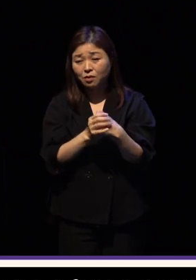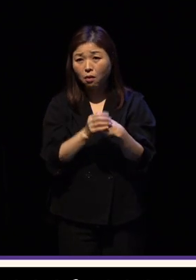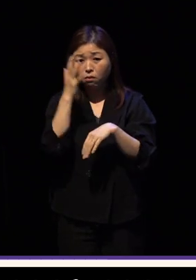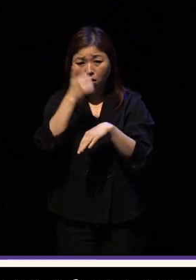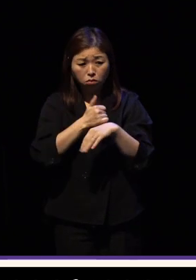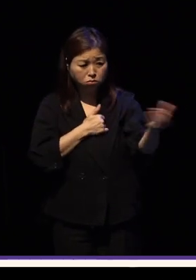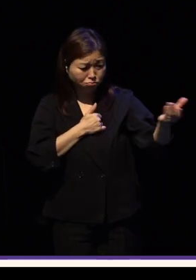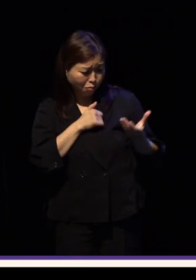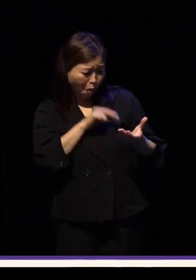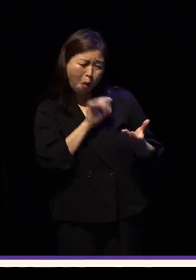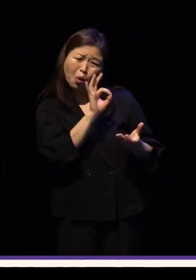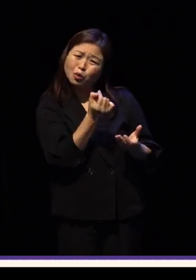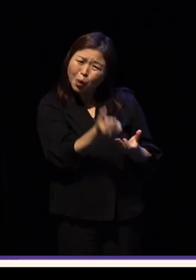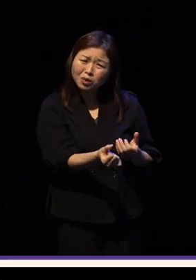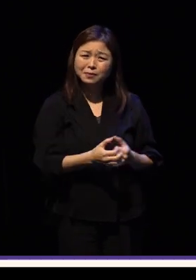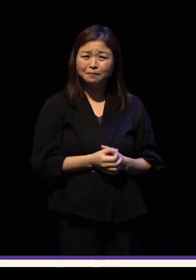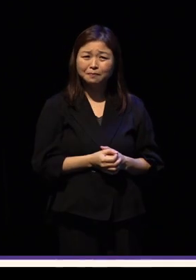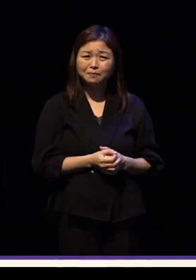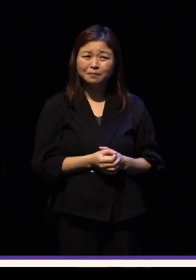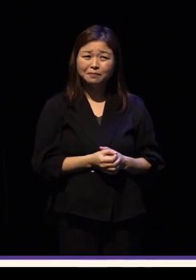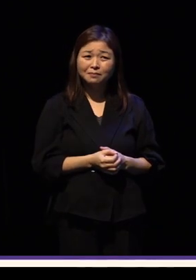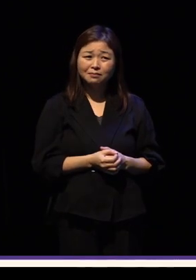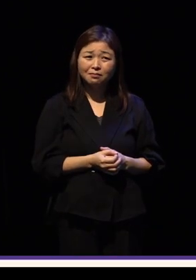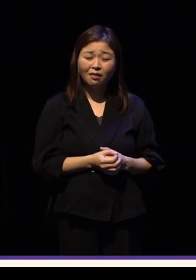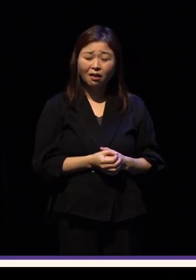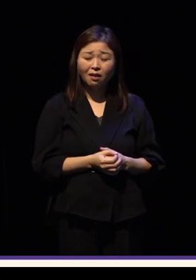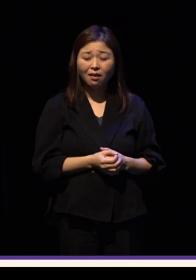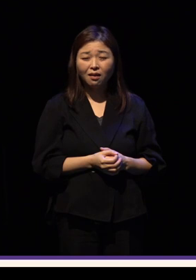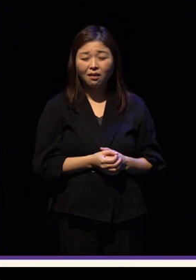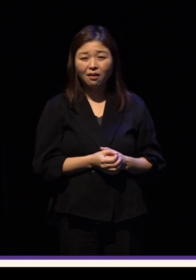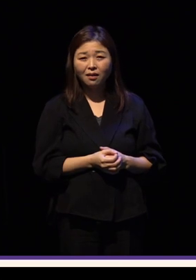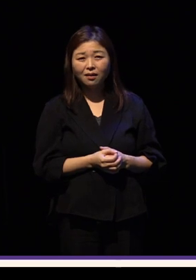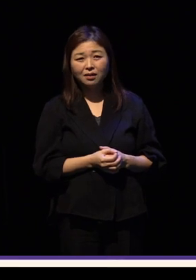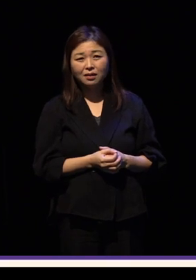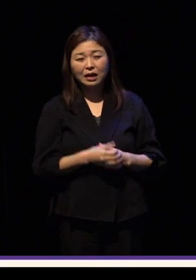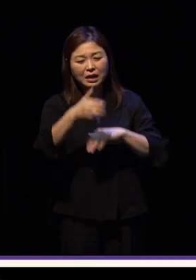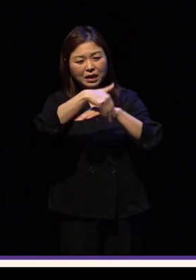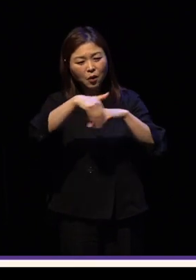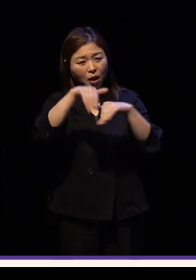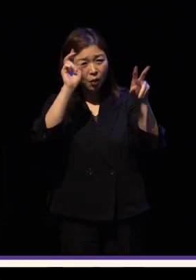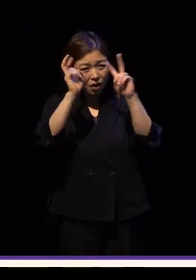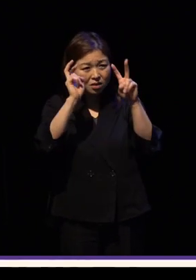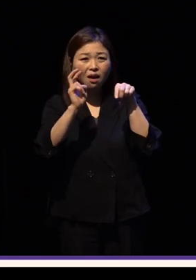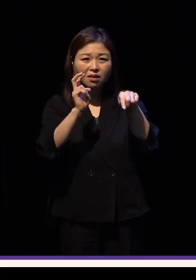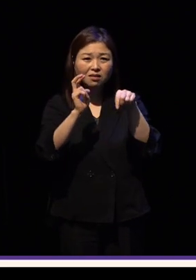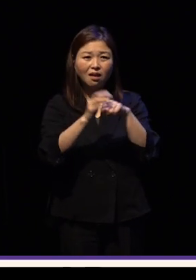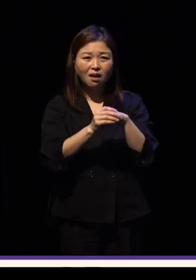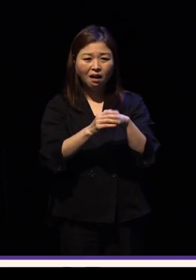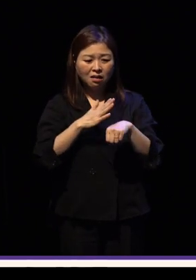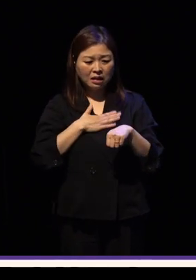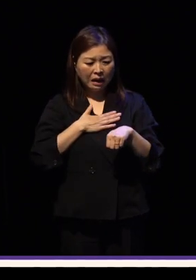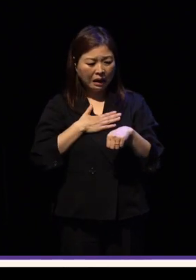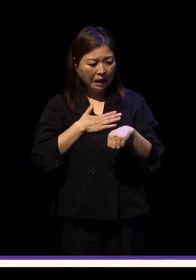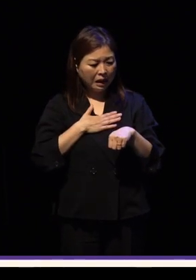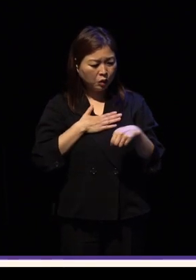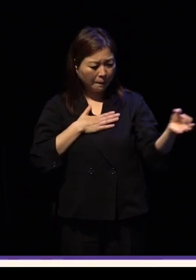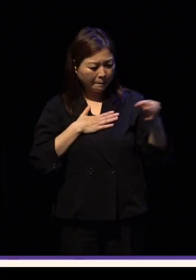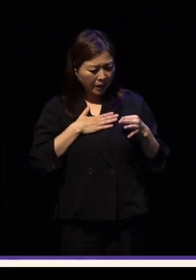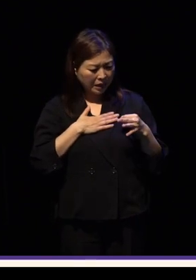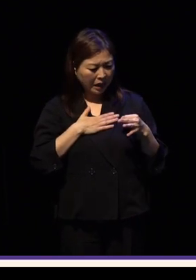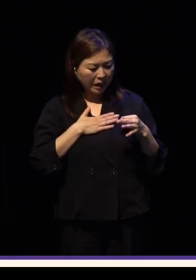금액도 얼마 되지 않는데 상당 부분이 기획사에 주지 않으면 안 되는